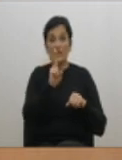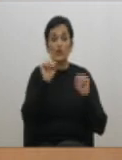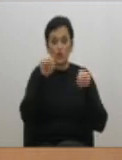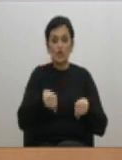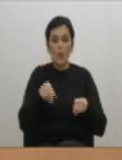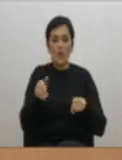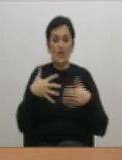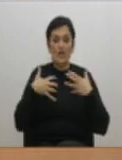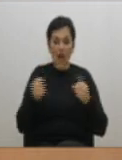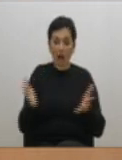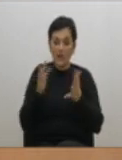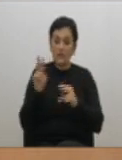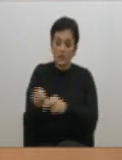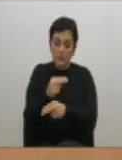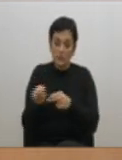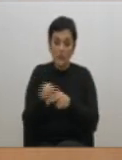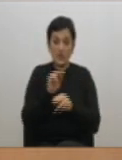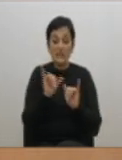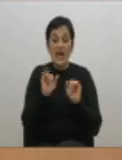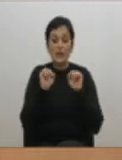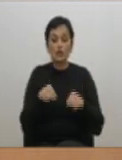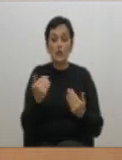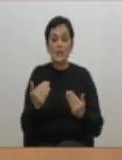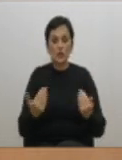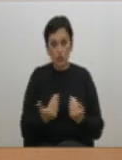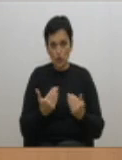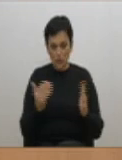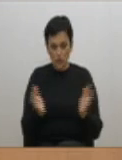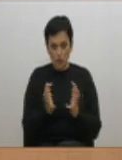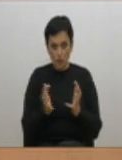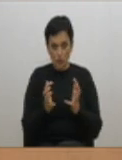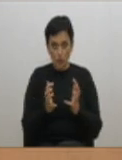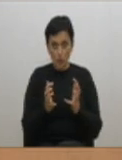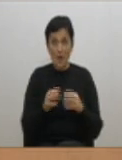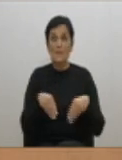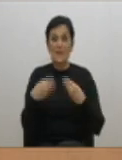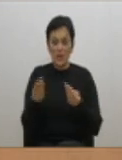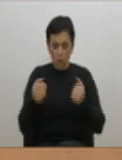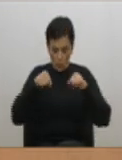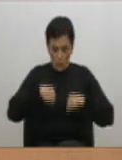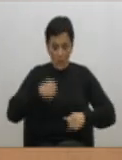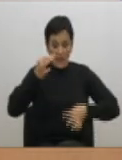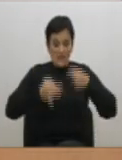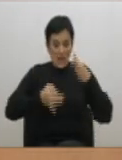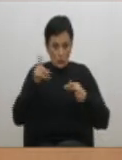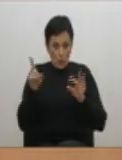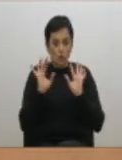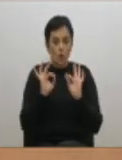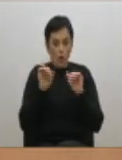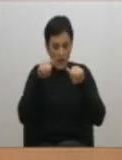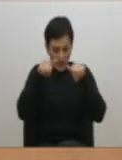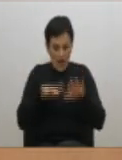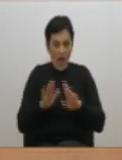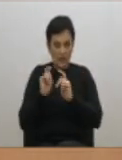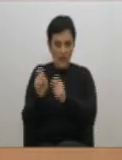მისი გაჯასაღება, სადაც შეუძლიათ მისი სიცოცხლის შენარჩუნება. მიეცით უფლება სასამართლოს სწორად გადაწყვიტოს,